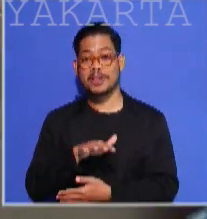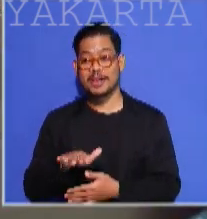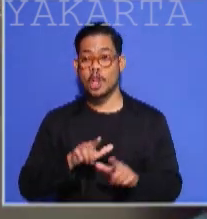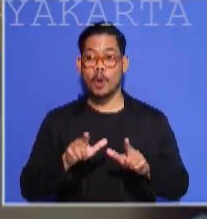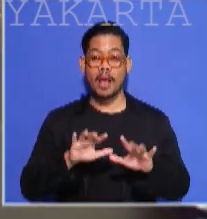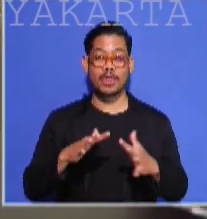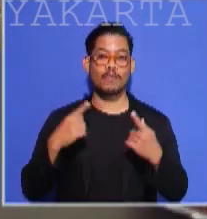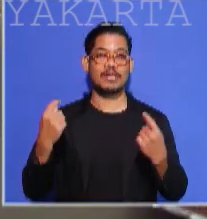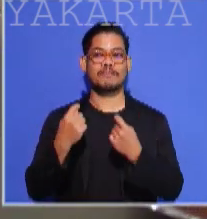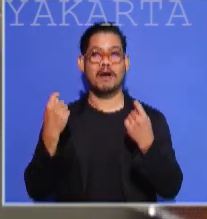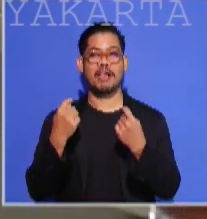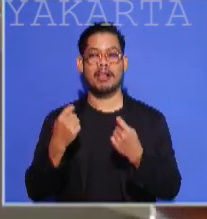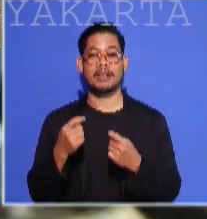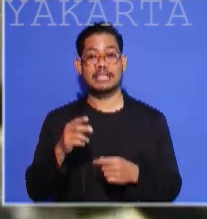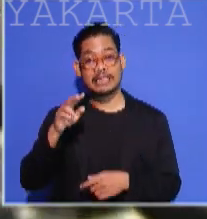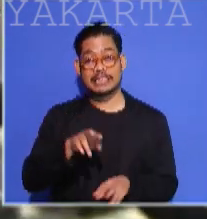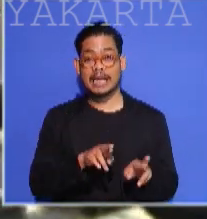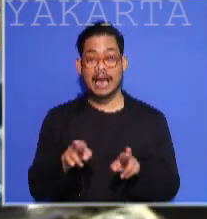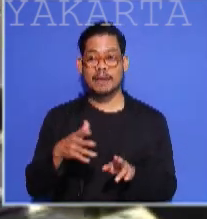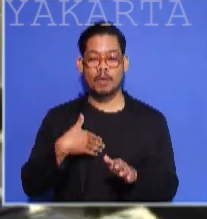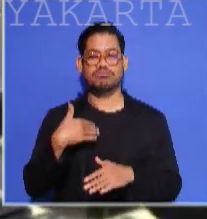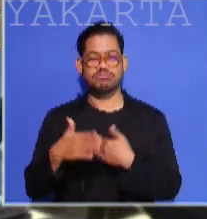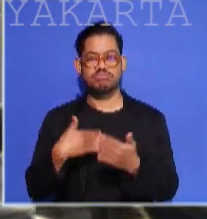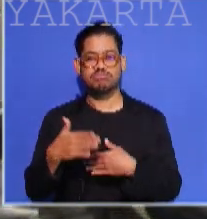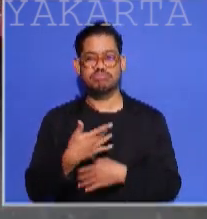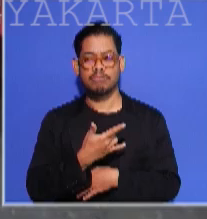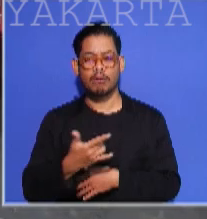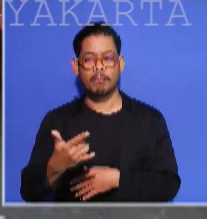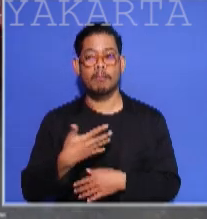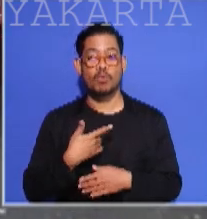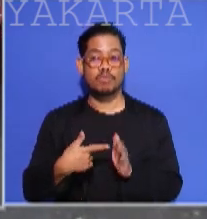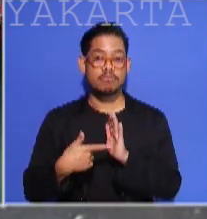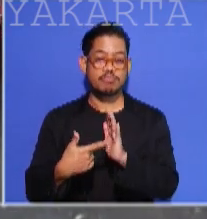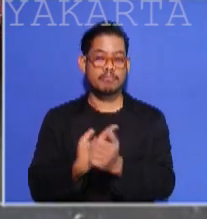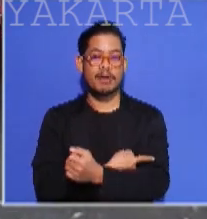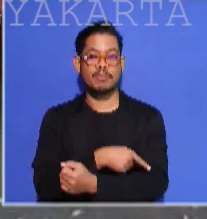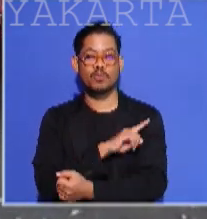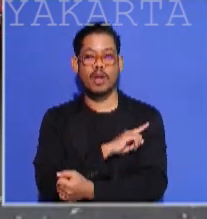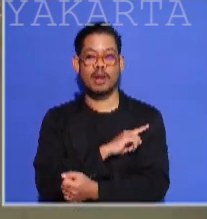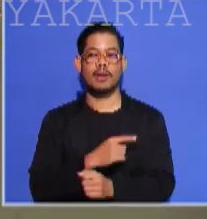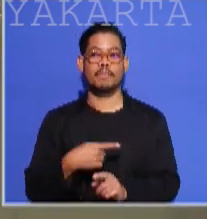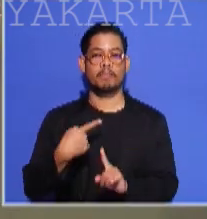ini rencananya akan terus digelar sebagai wadah penyaluran bakat sekaligus unjuk prestasi.